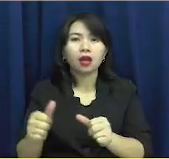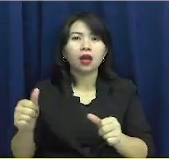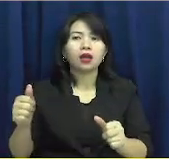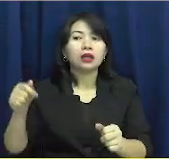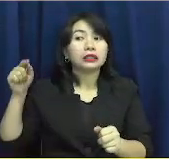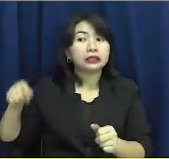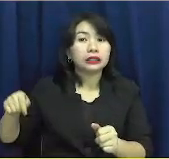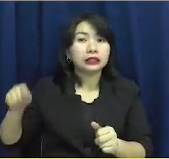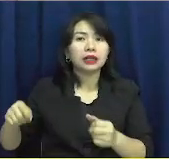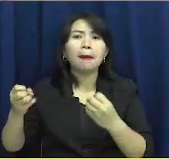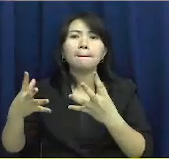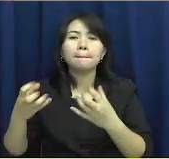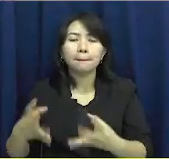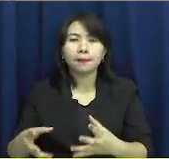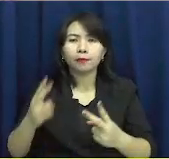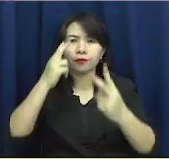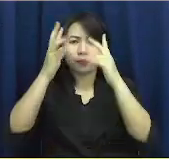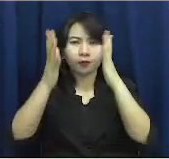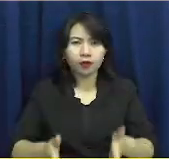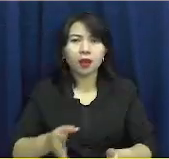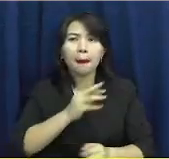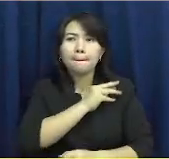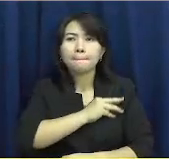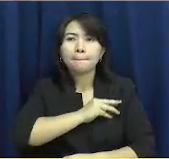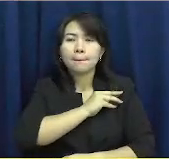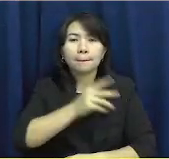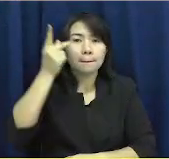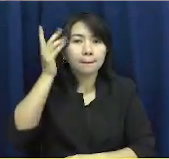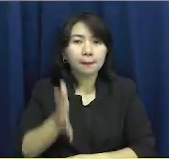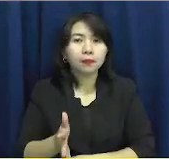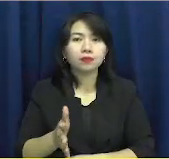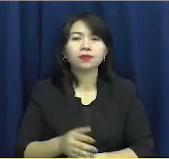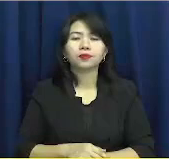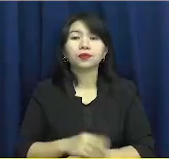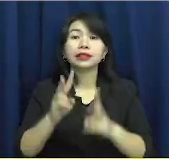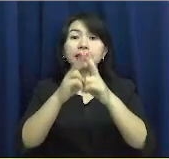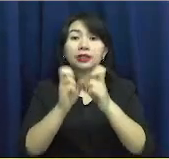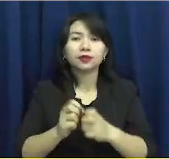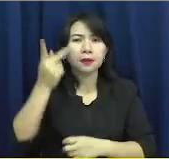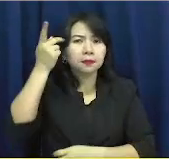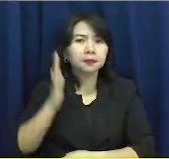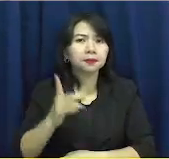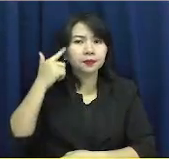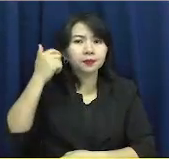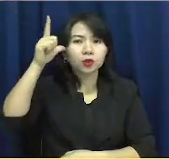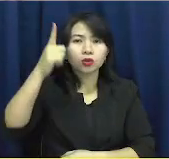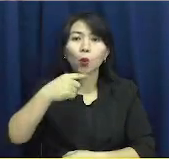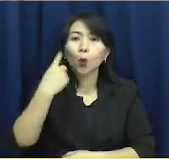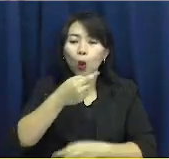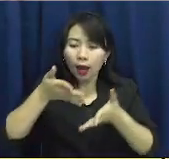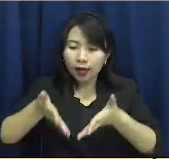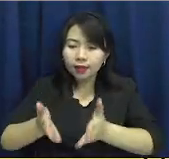po dito ng mga mission pastors na kung saan mismo si Pastor Hill po ang nag-a-assign po ng mga tao po na